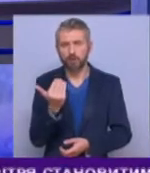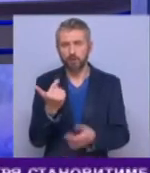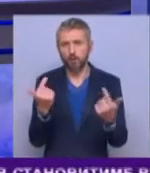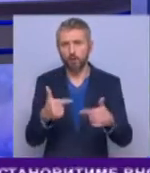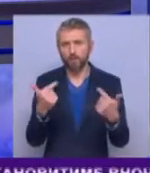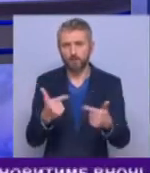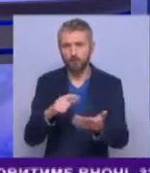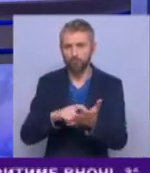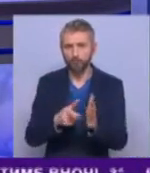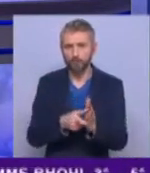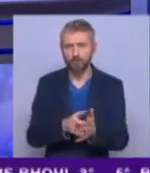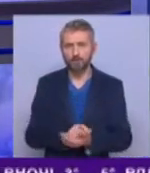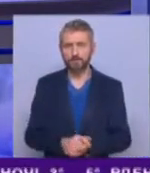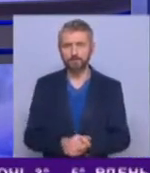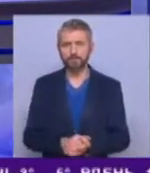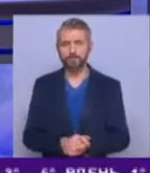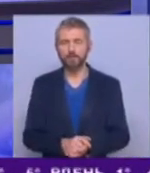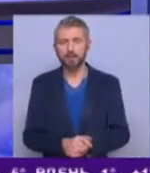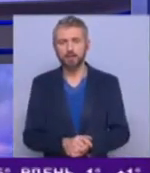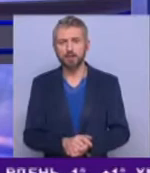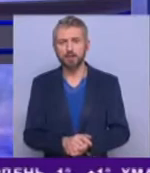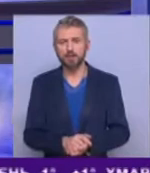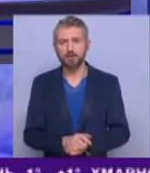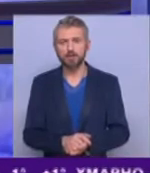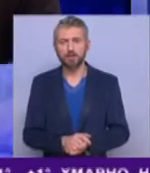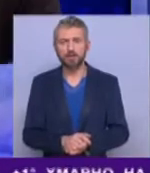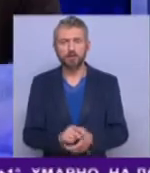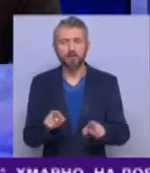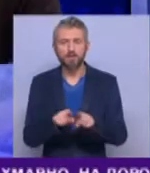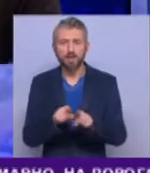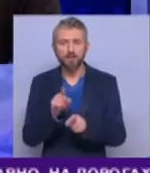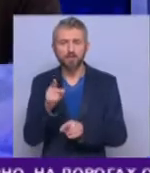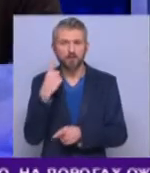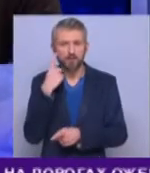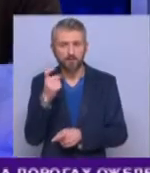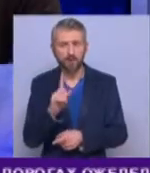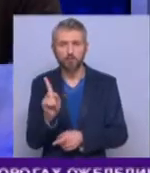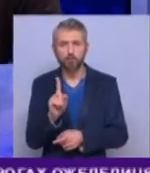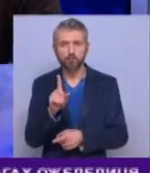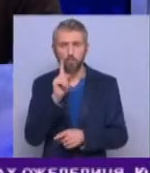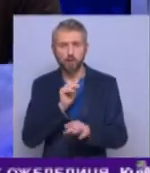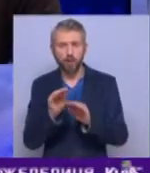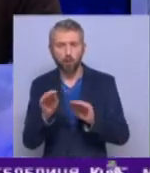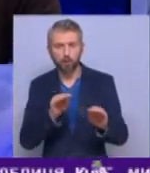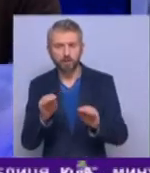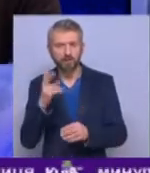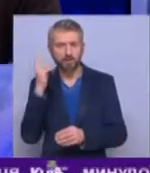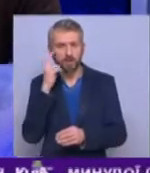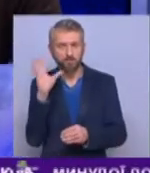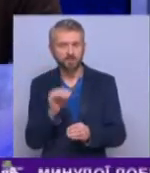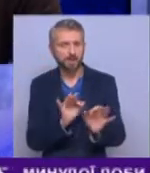гостей студії. Все-таки ви заявляєте, що в благоустрої в Києві